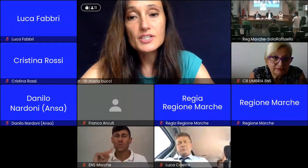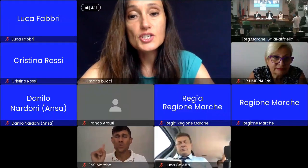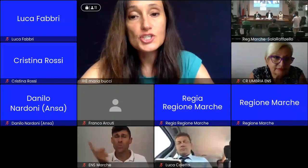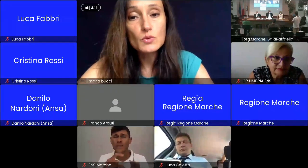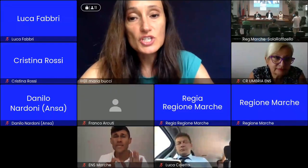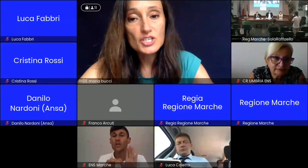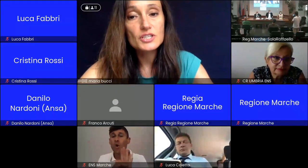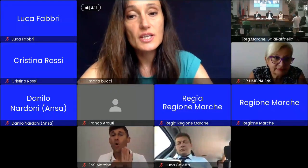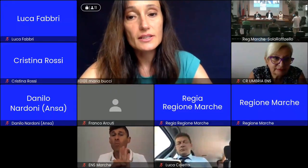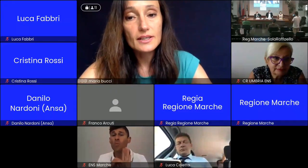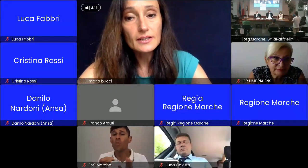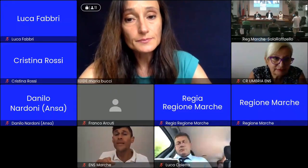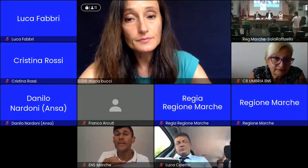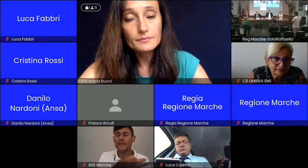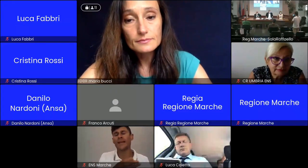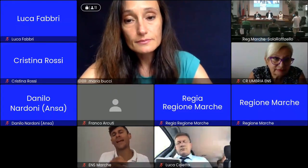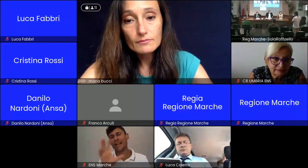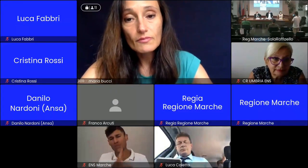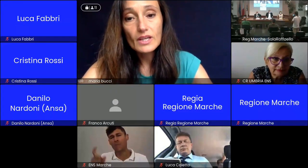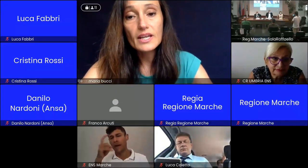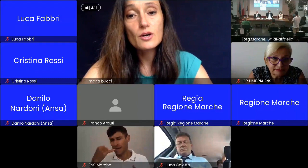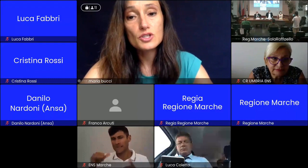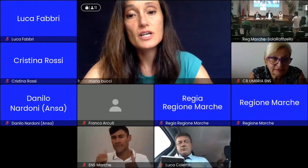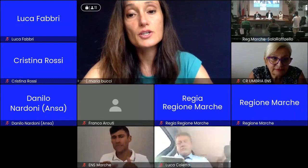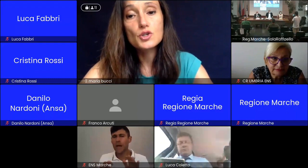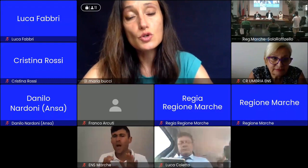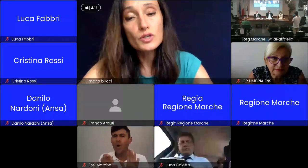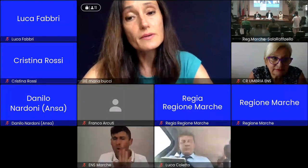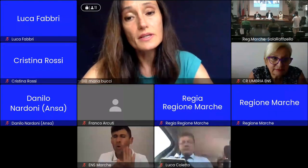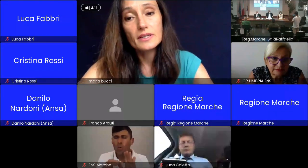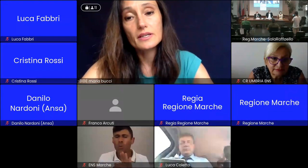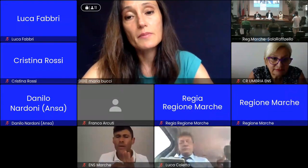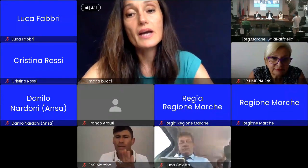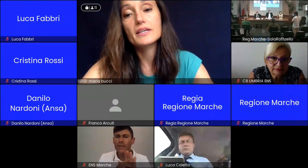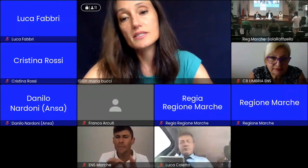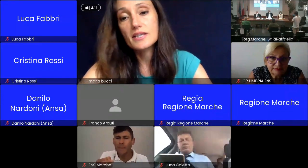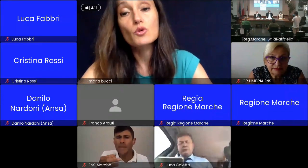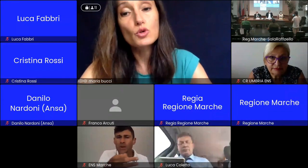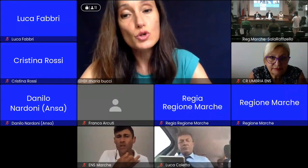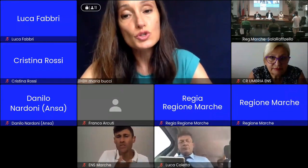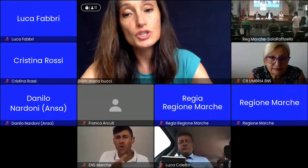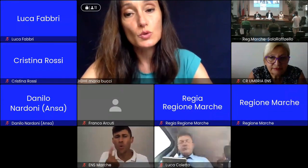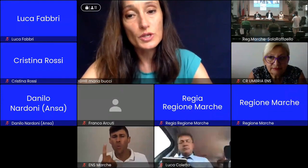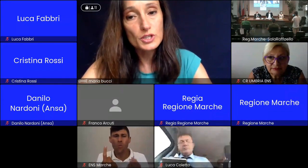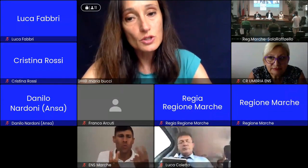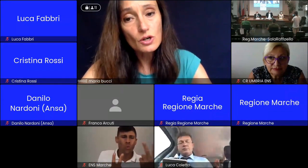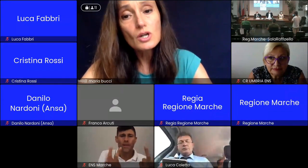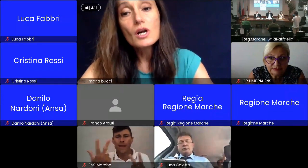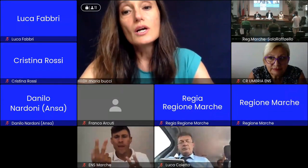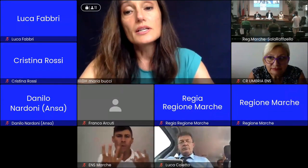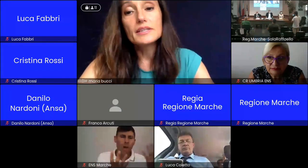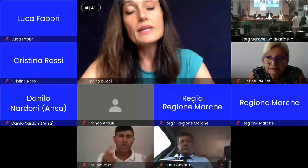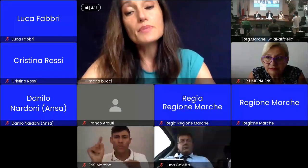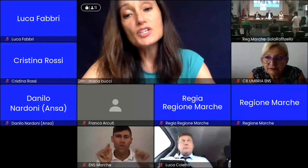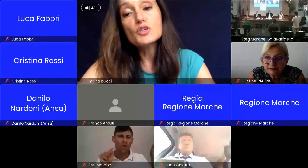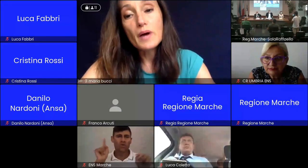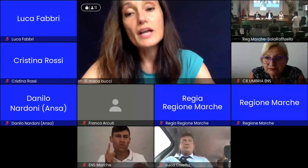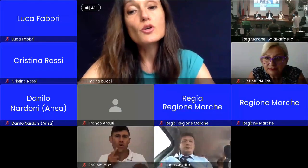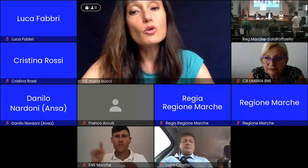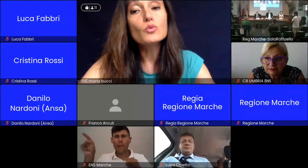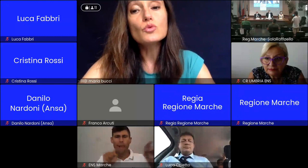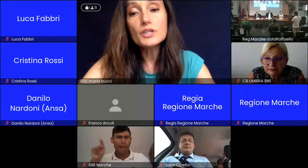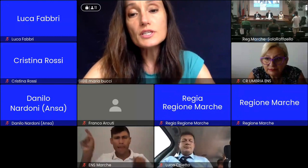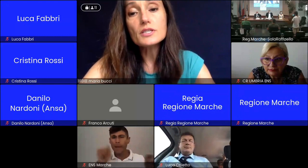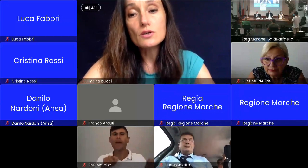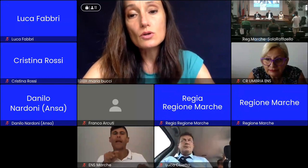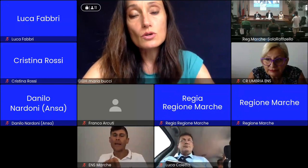grazie anche alla legge 5 già citata, nella nostra regione, le Marche siamo orgogliosi di questo, nei